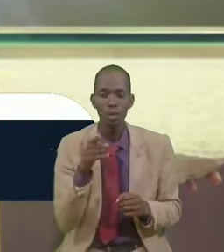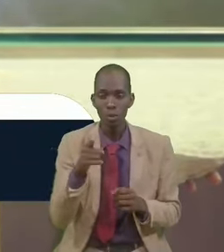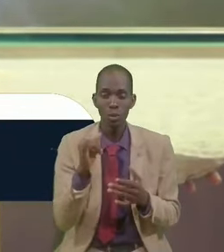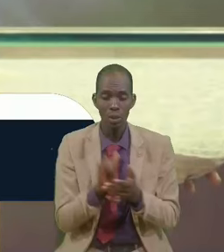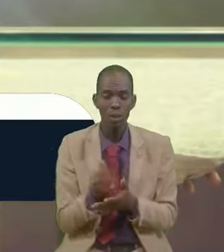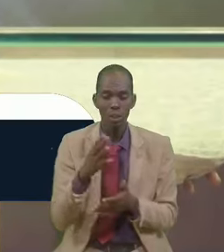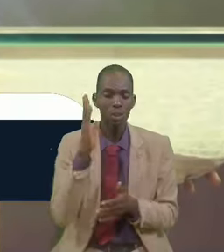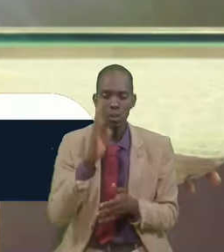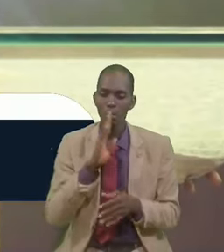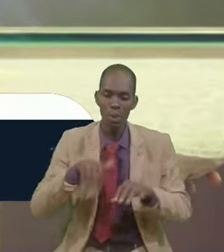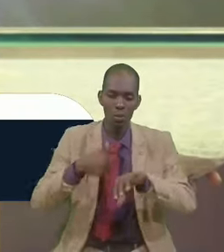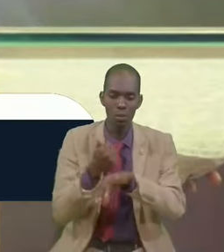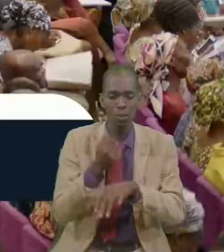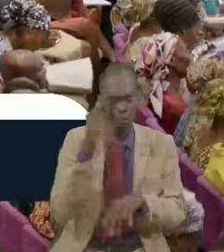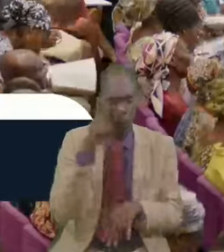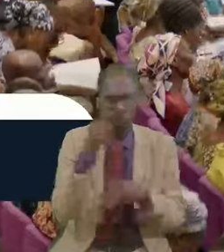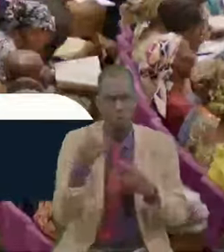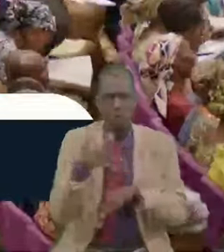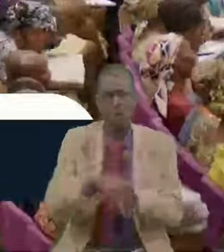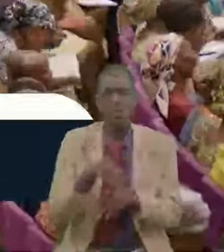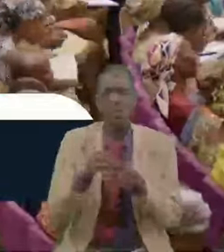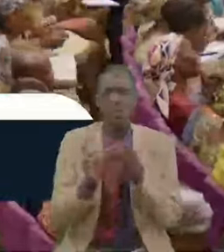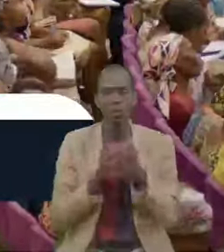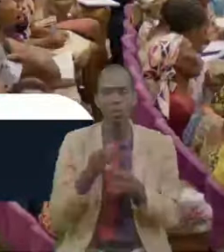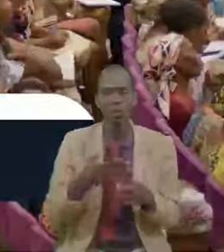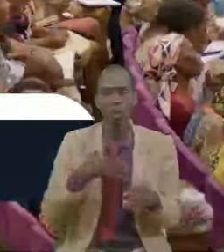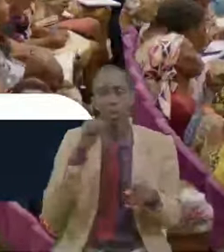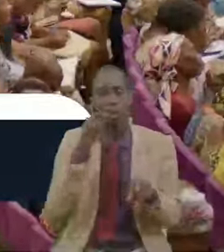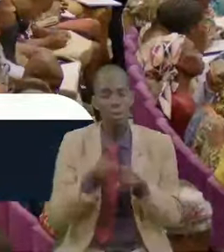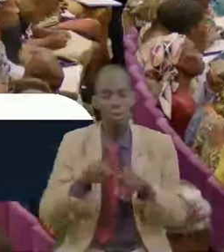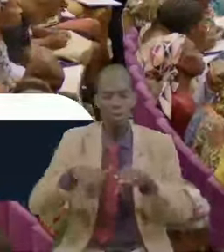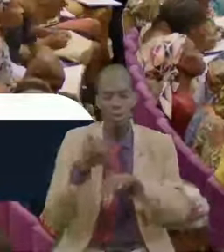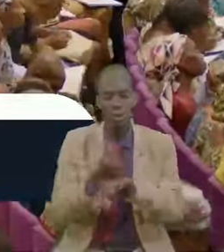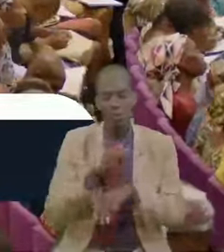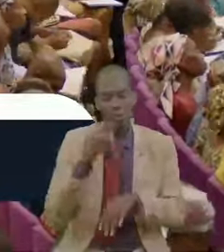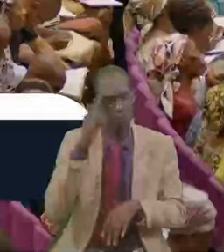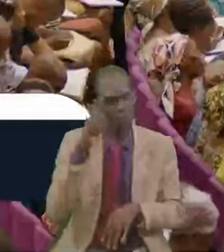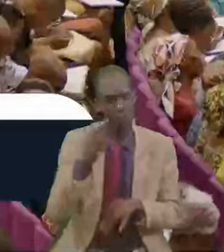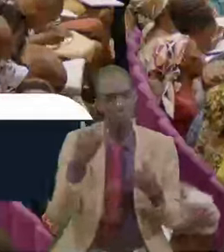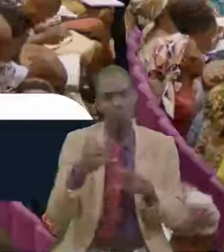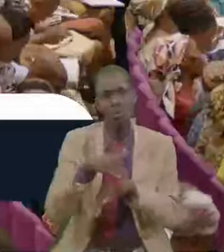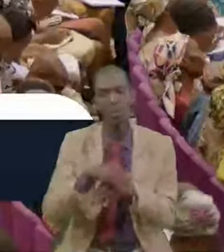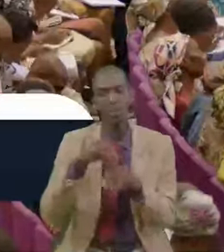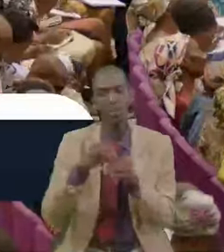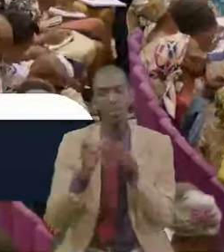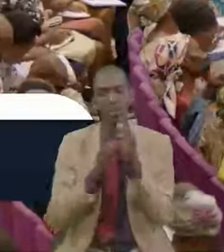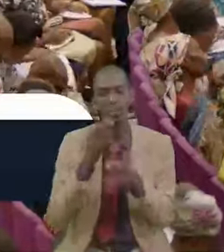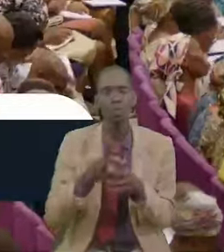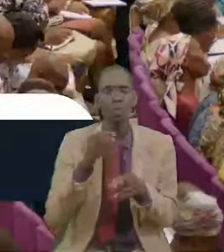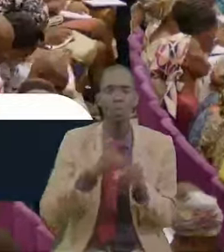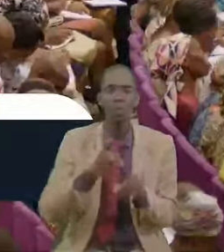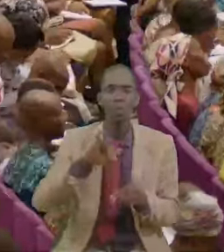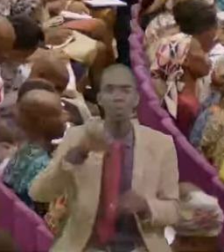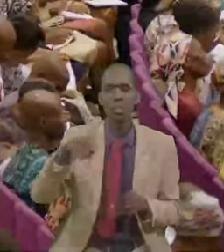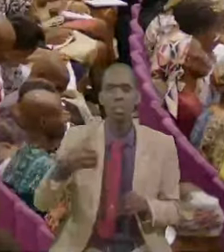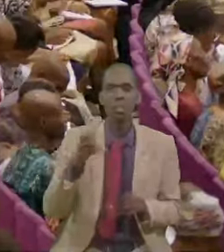ce soir. Ma soeur là-bas, la confirmation ce soir. Jérémie, chapitre